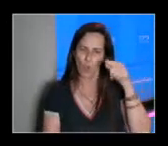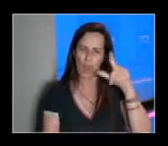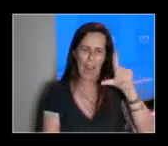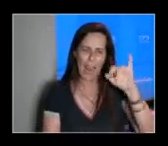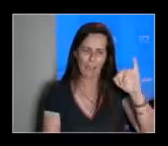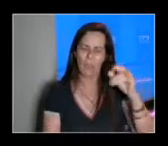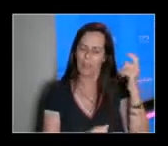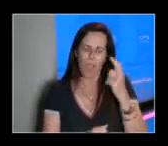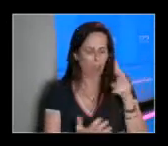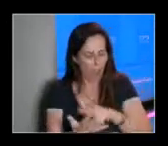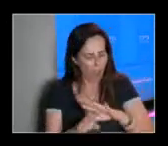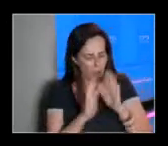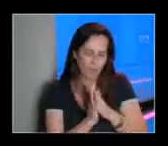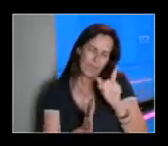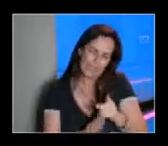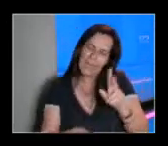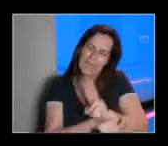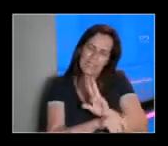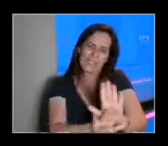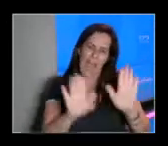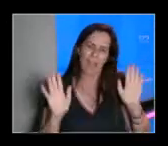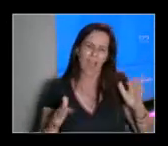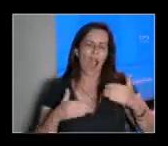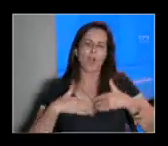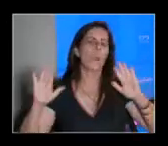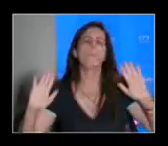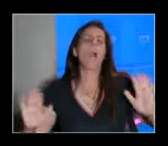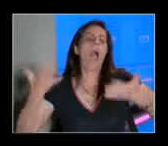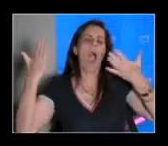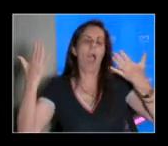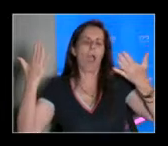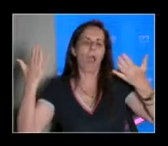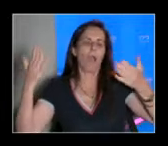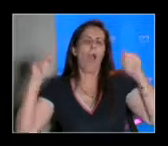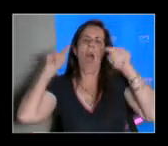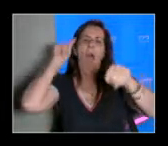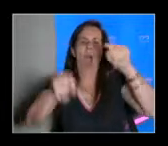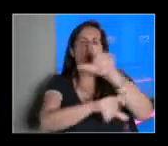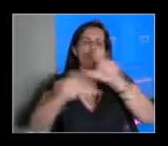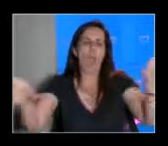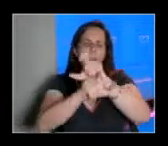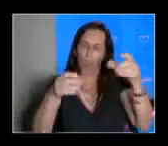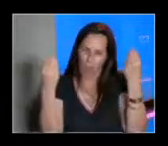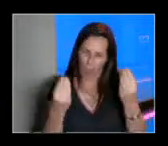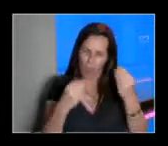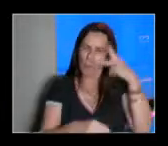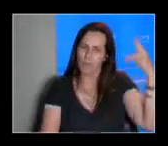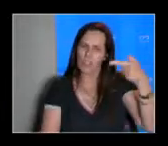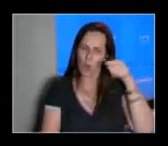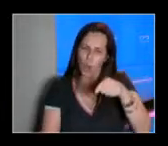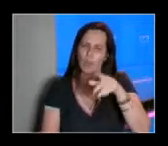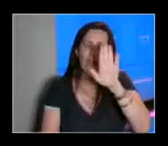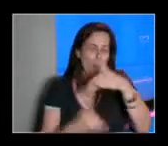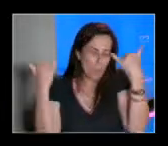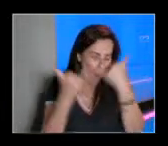לוי שקל את הכל. וצריך להיזהר, אתה יודע, אנחנו נוהגים מיד לעלות אנשים על המוקד. פרופסור גרוטו, גם